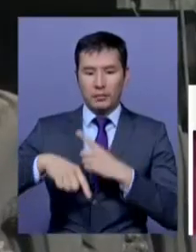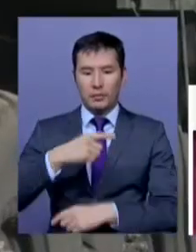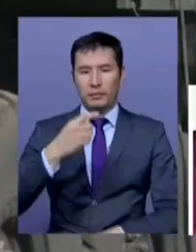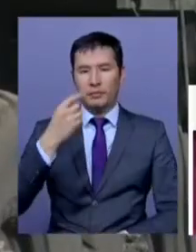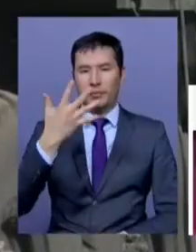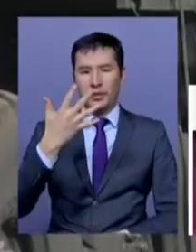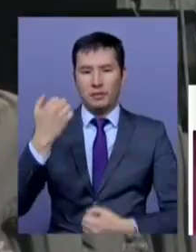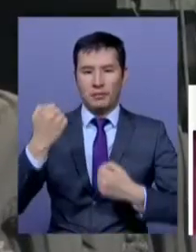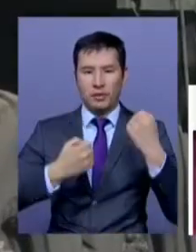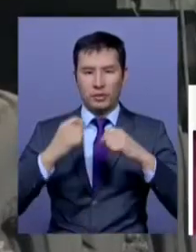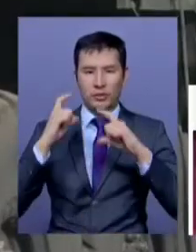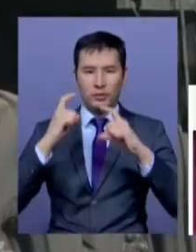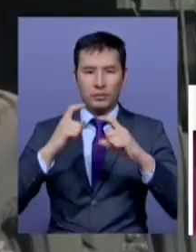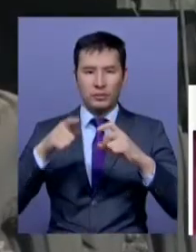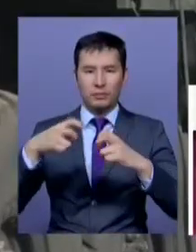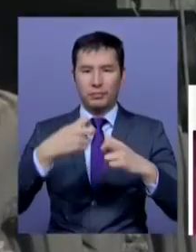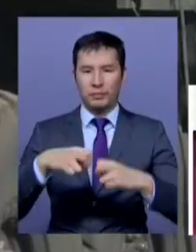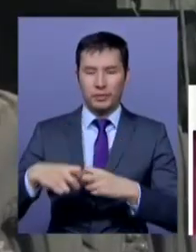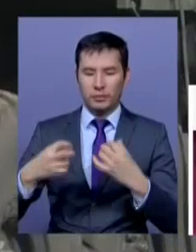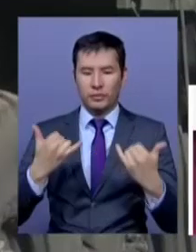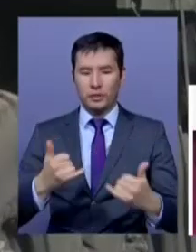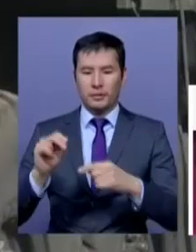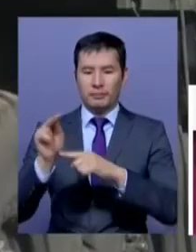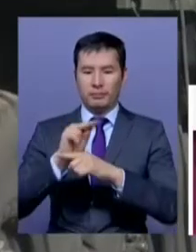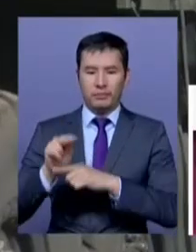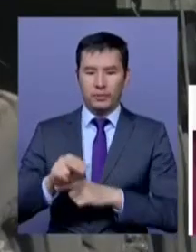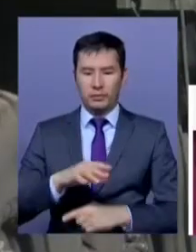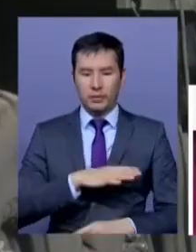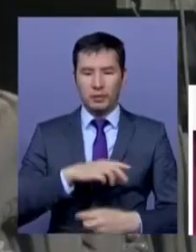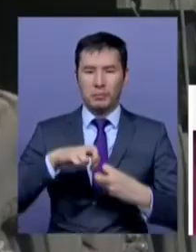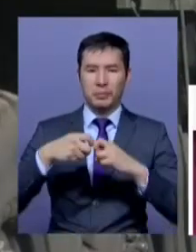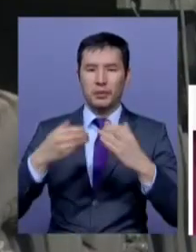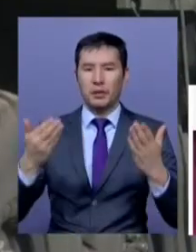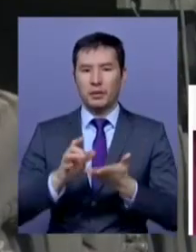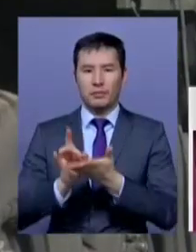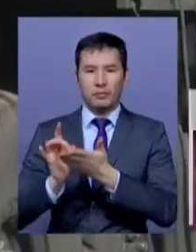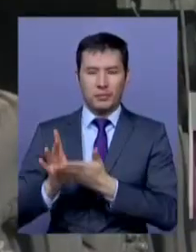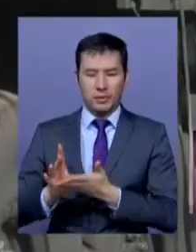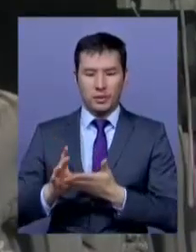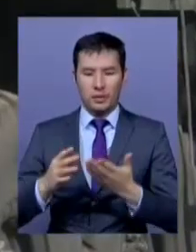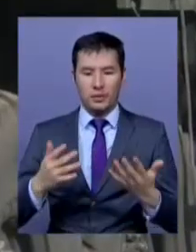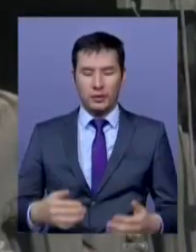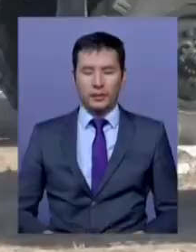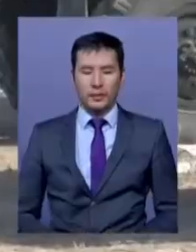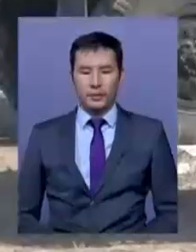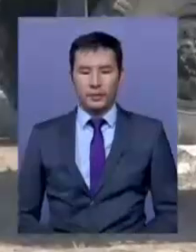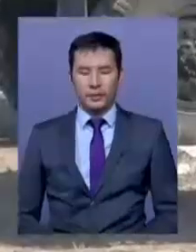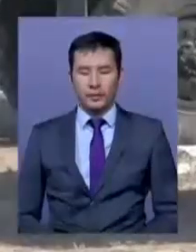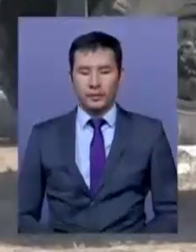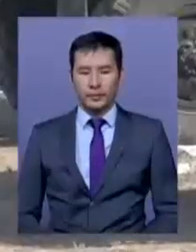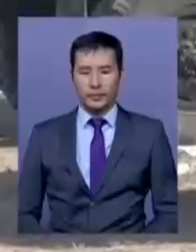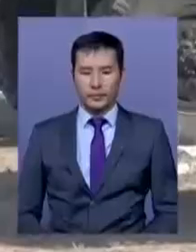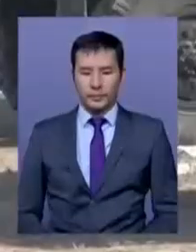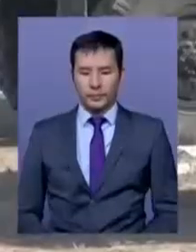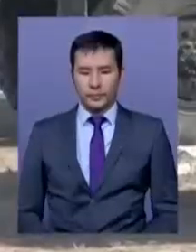техникасын жөндеп және тез арада алып шығуымыз керек. Сондай мақсаттамыз. Сварщик болады